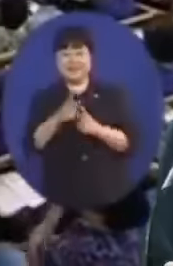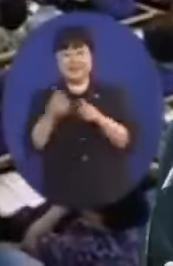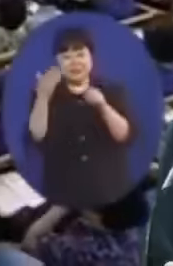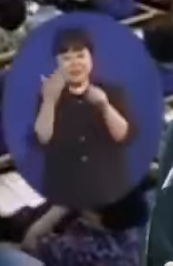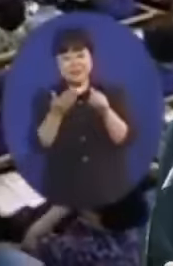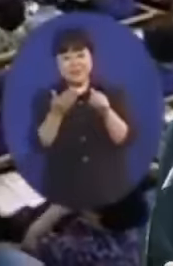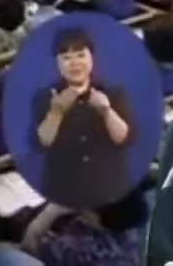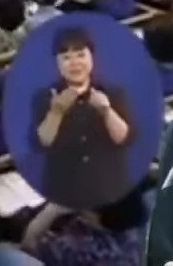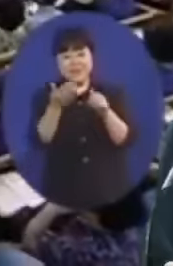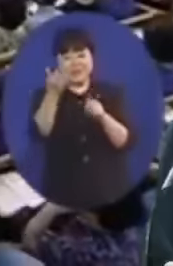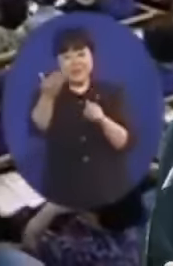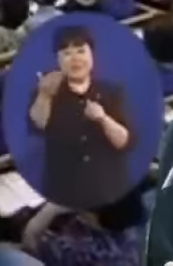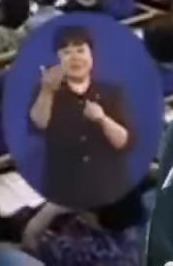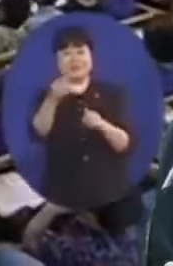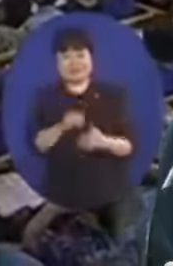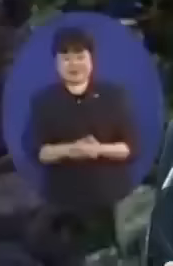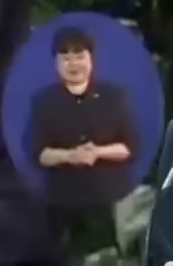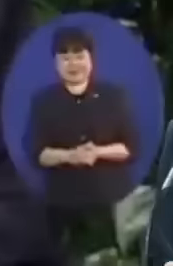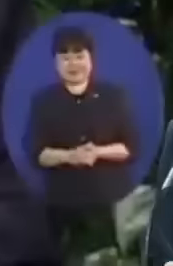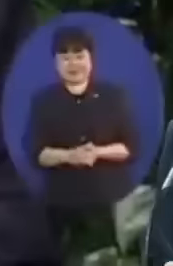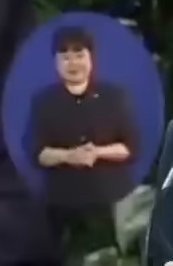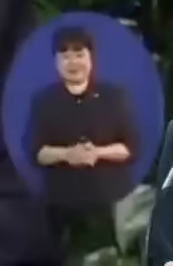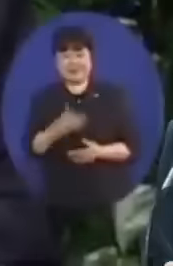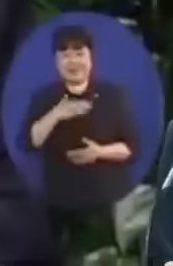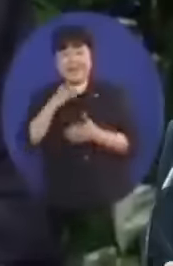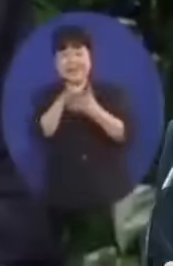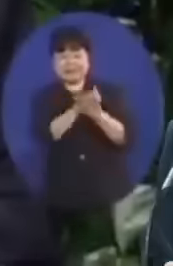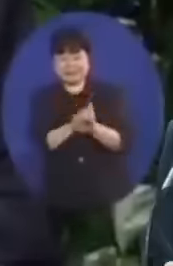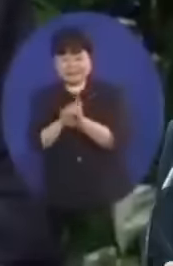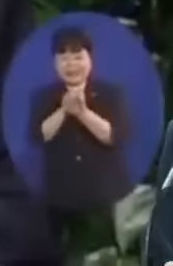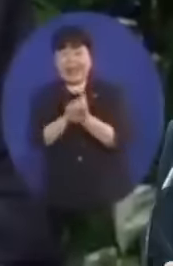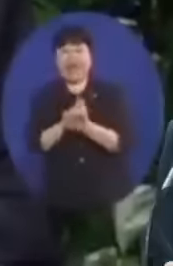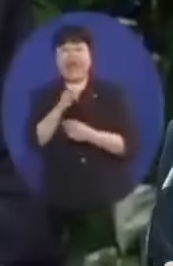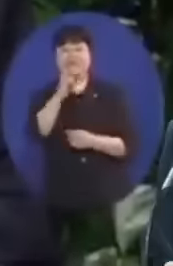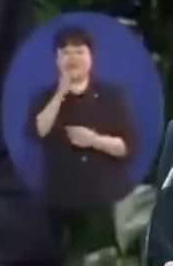예수님께서 여러분을 보시고 너희는 나의 친구라고 말합니다.